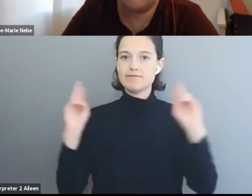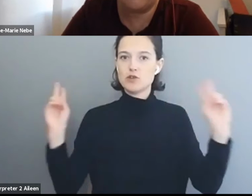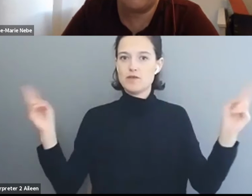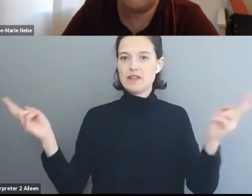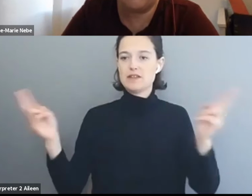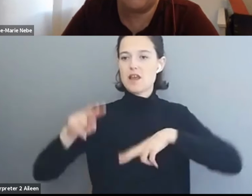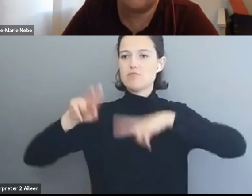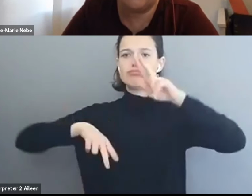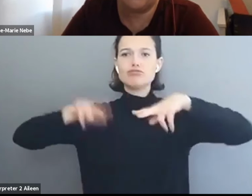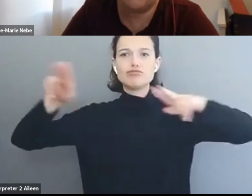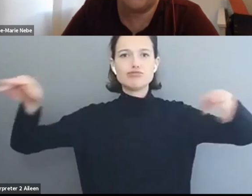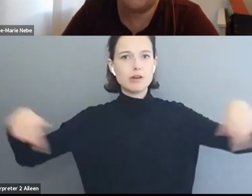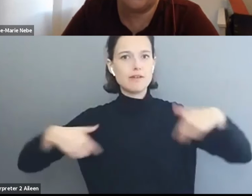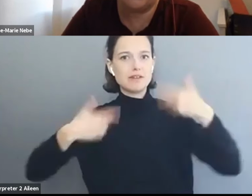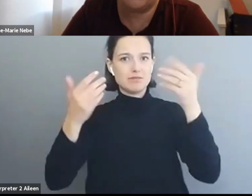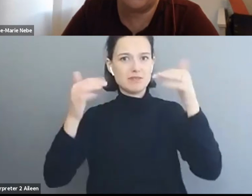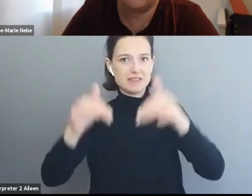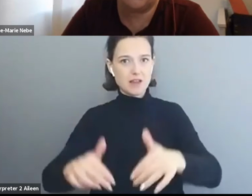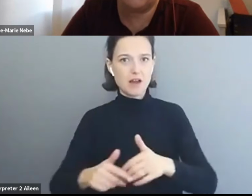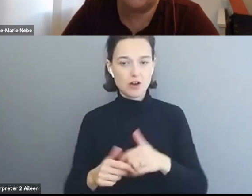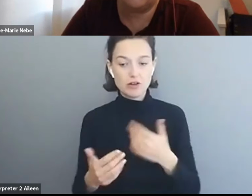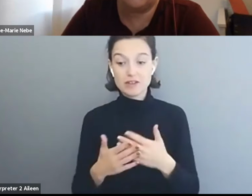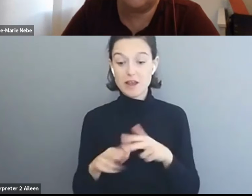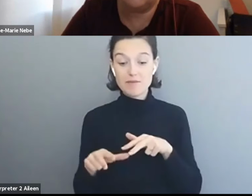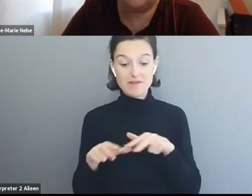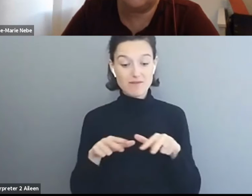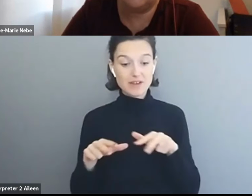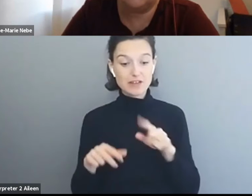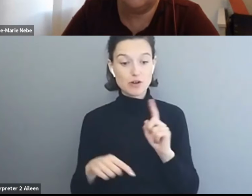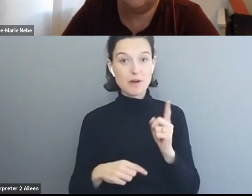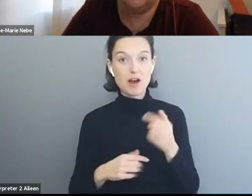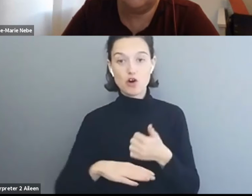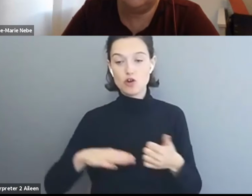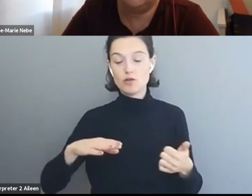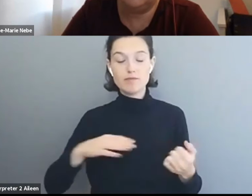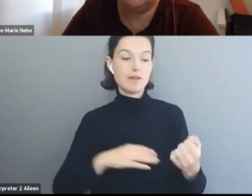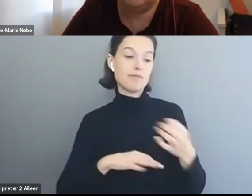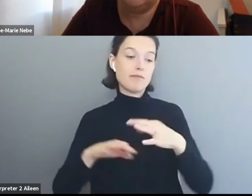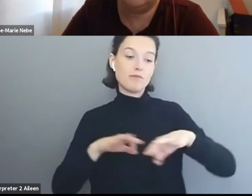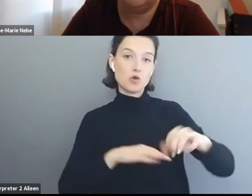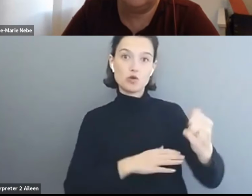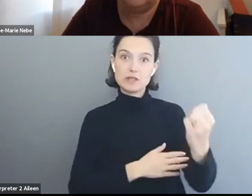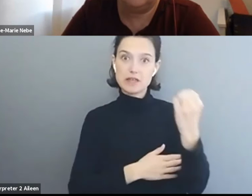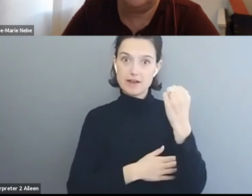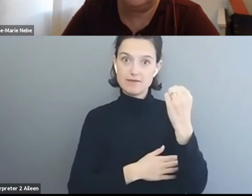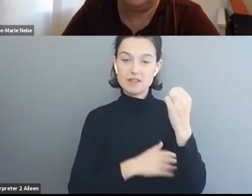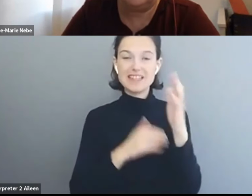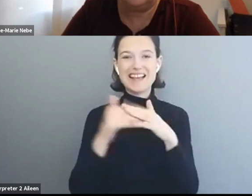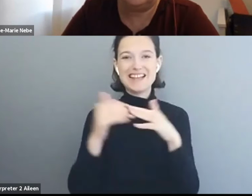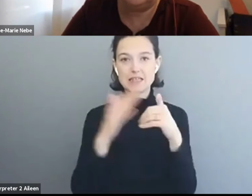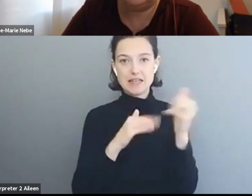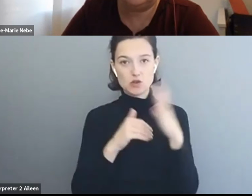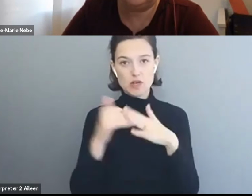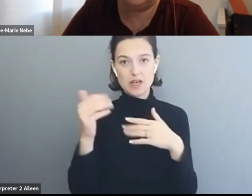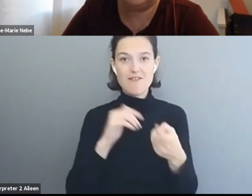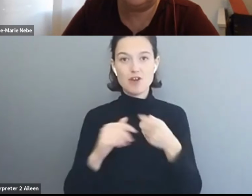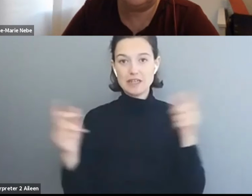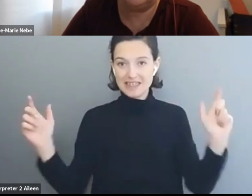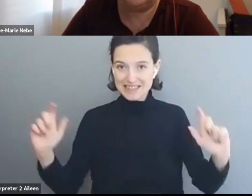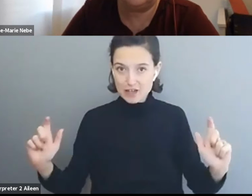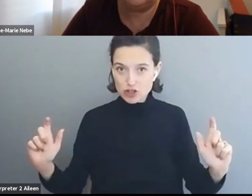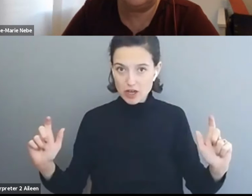eben Verwaltung und auch gerade Führungskräfte in der Verwaltung diese Intersektionalität der Gesellschaft dann auch bei den